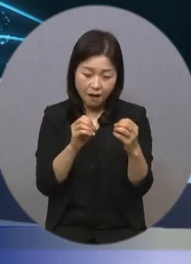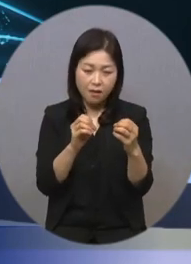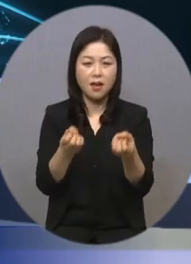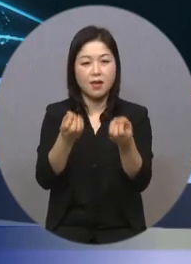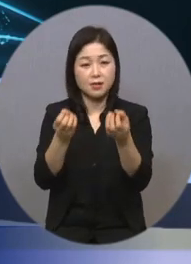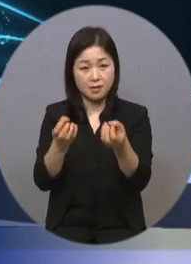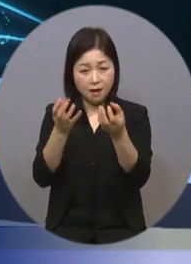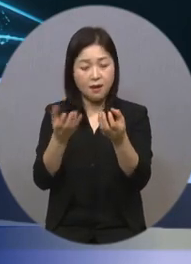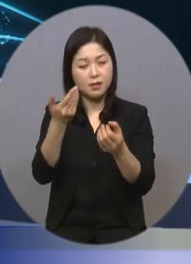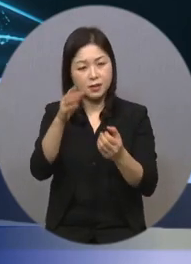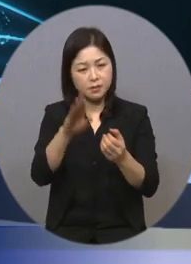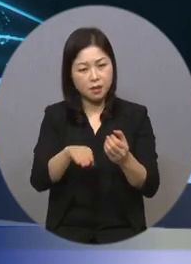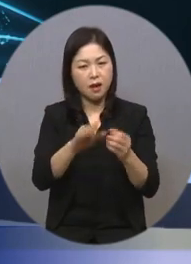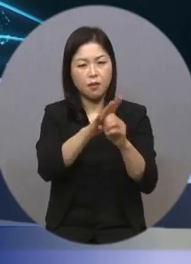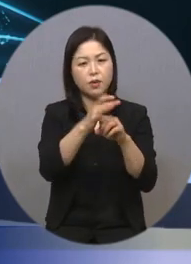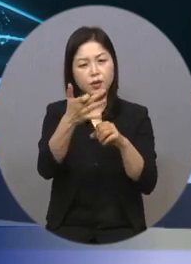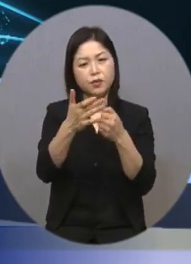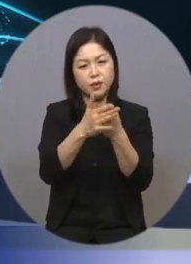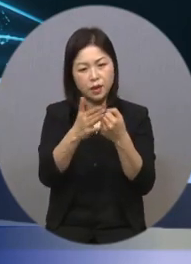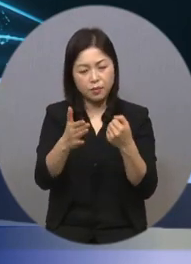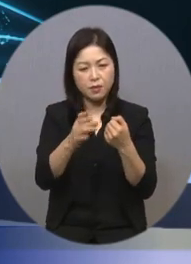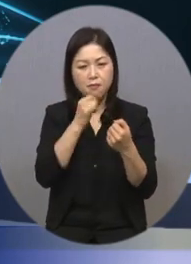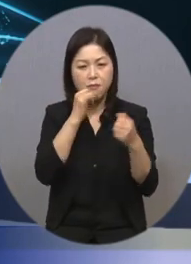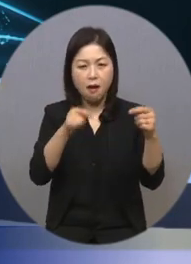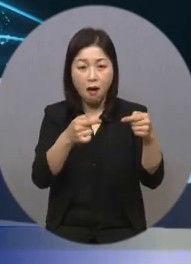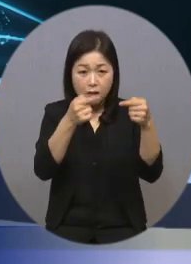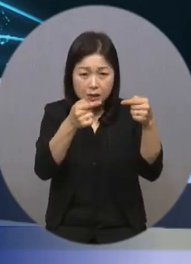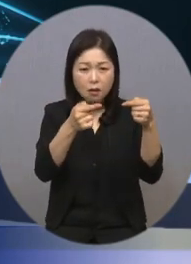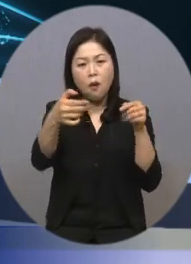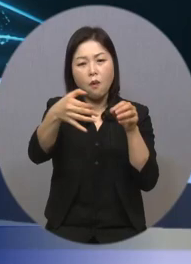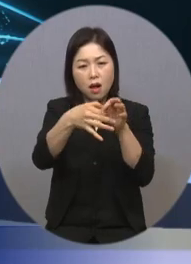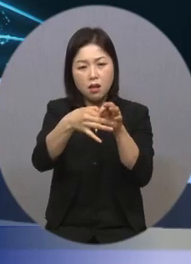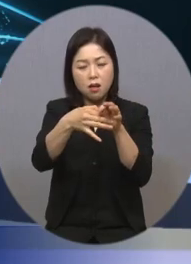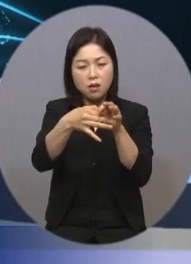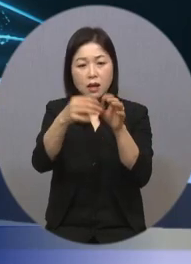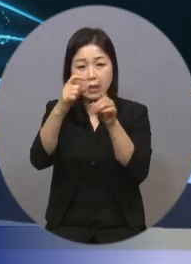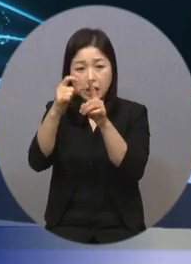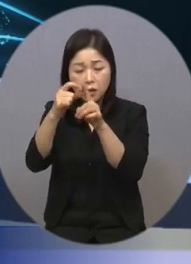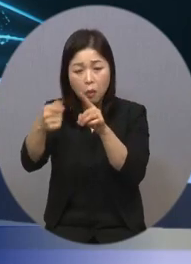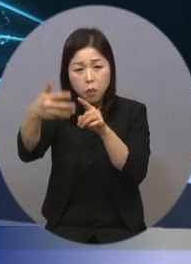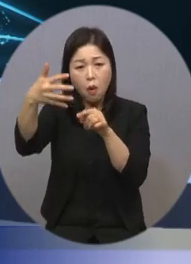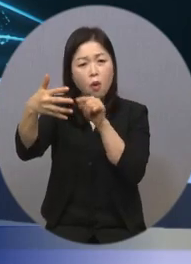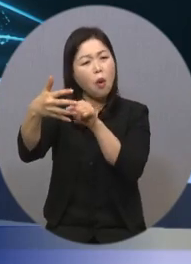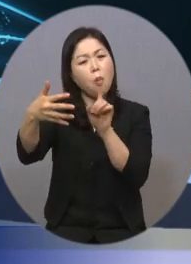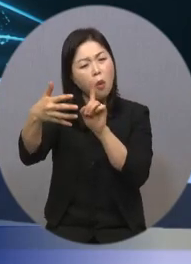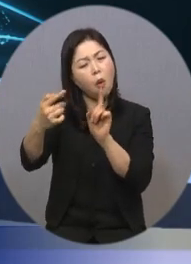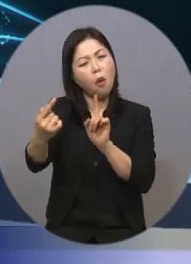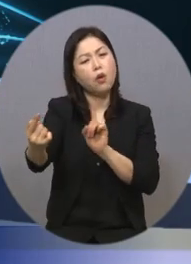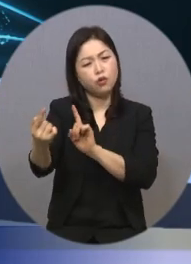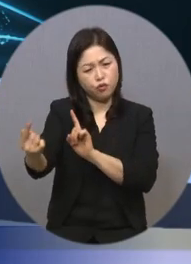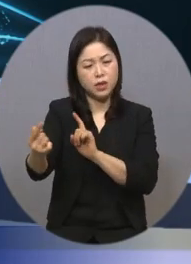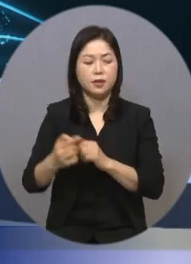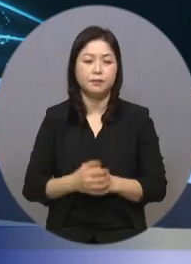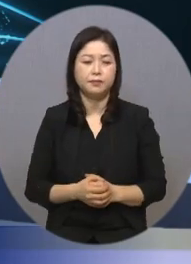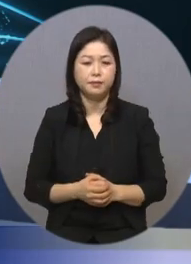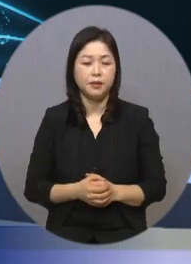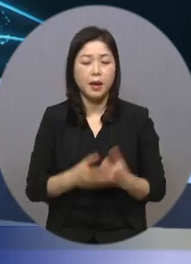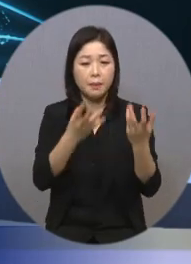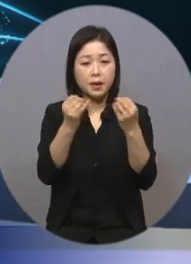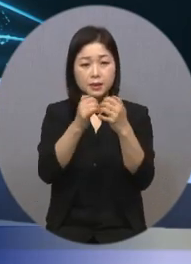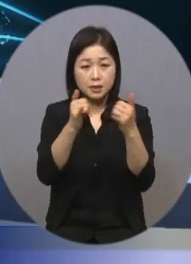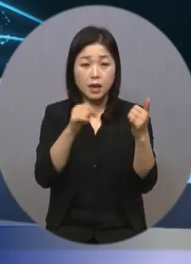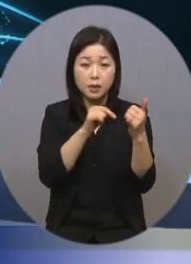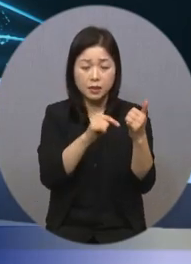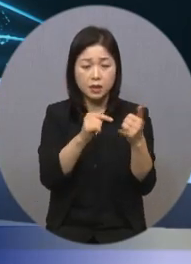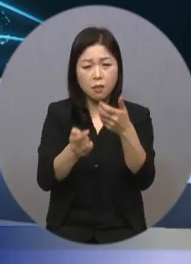명절이지만 코로나19로 인해 설 연휴의 연관 검색어로 거리두기가 함께 뜨는 안타까운 상황인데요. 많은 사람들의